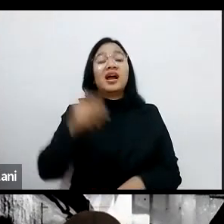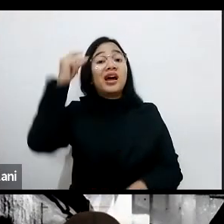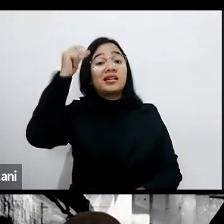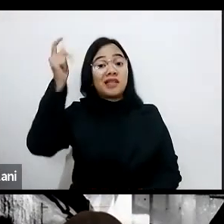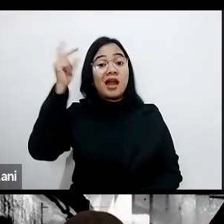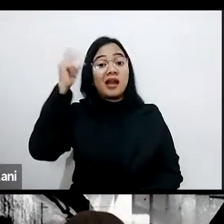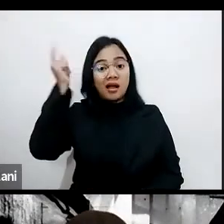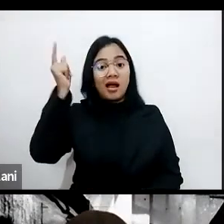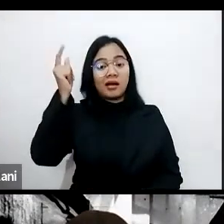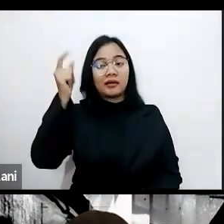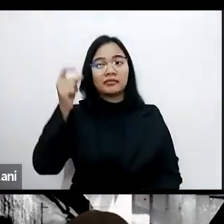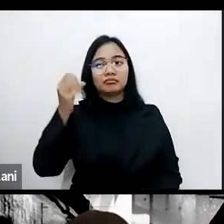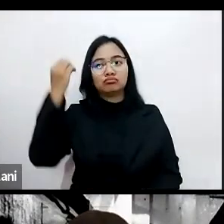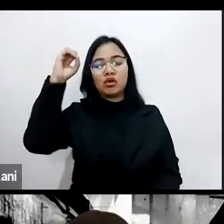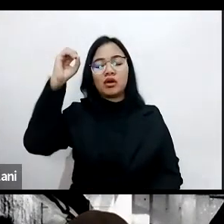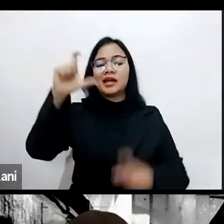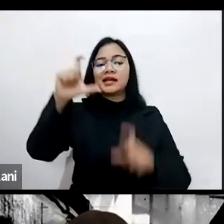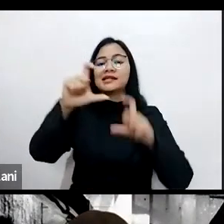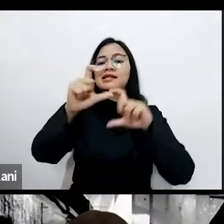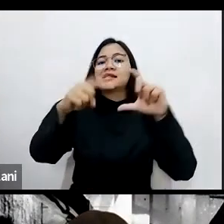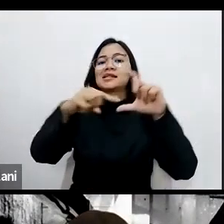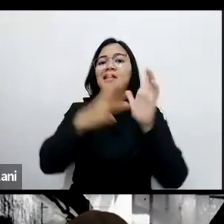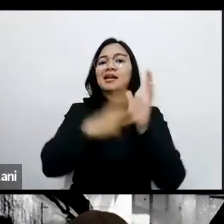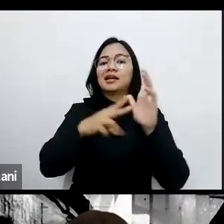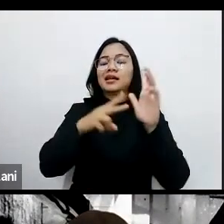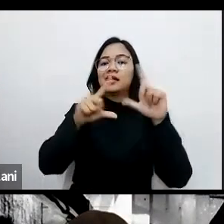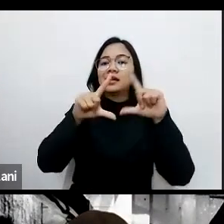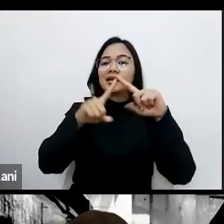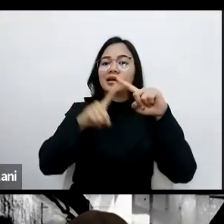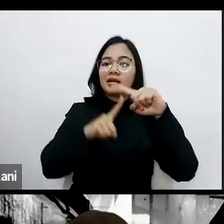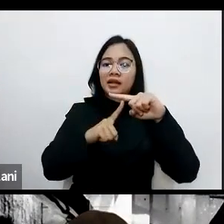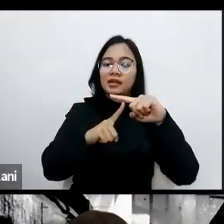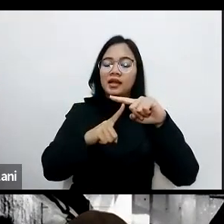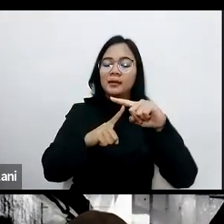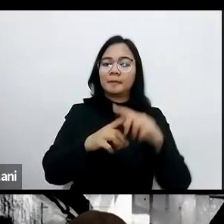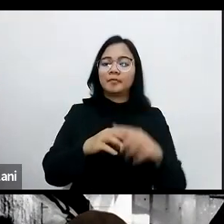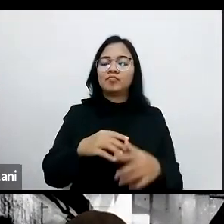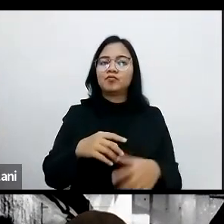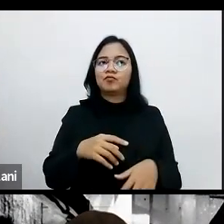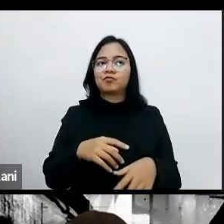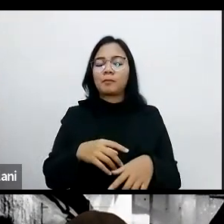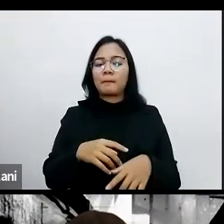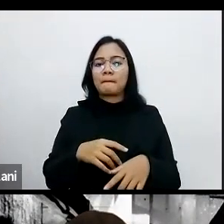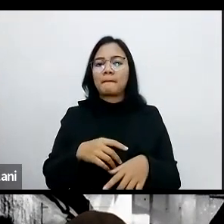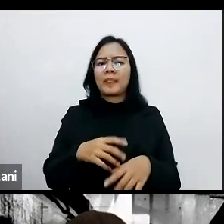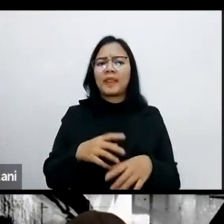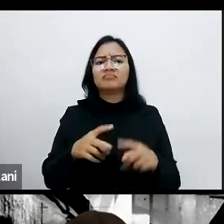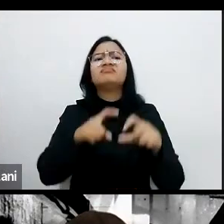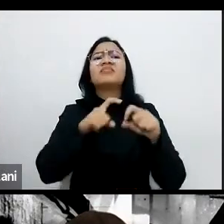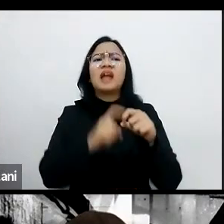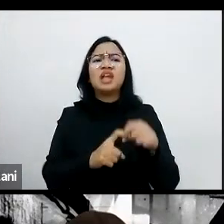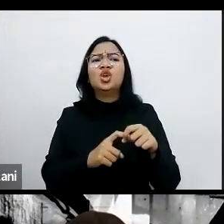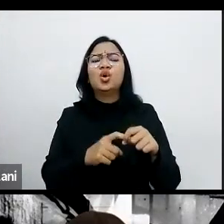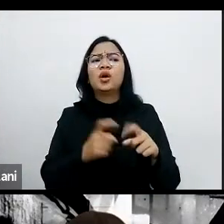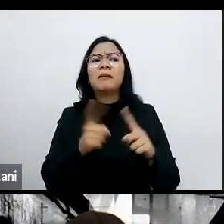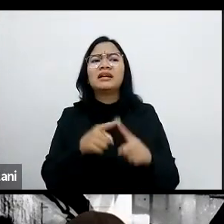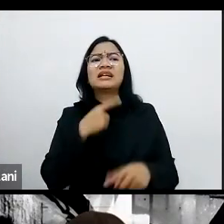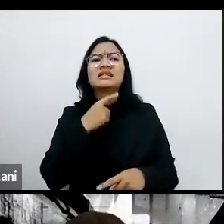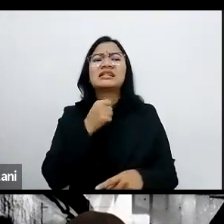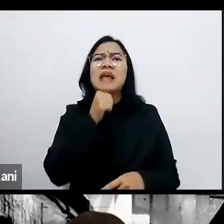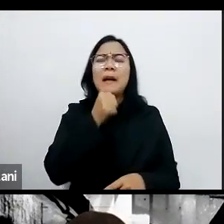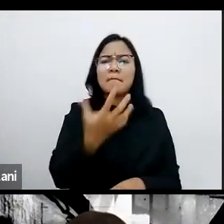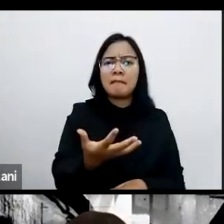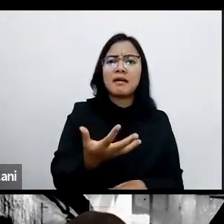senat ya. Senat itu terdiri dari guru besar, dan guru besar itu ya tergantung komposisinya siapa yang ini, akhirnya case by case gitu